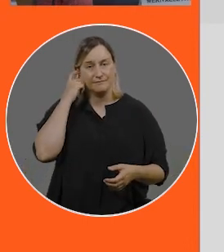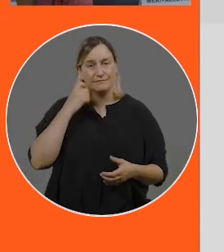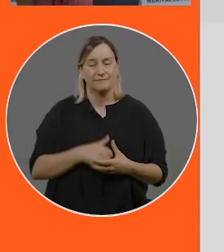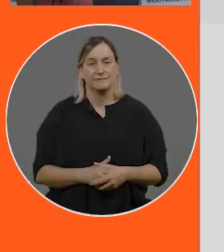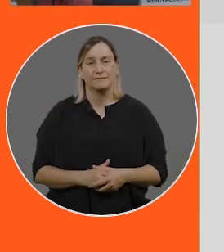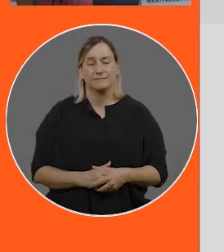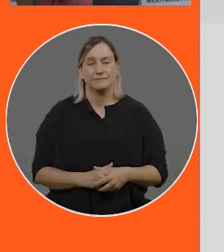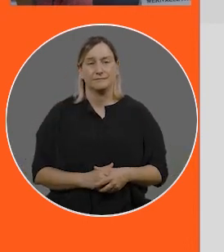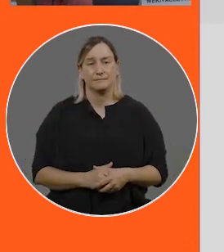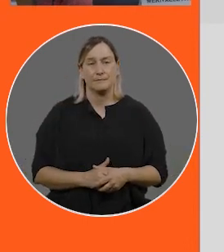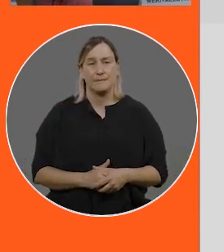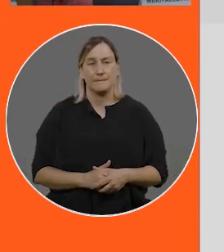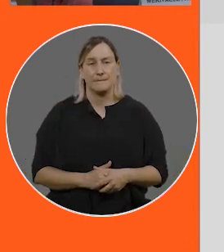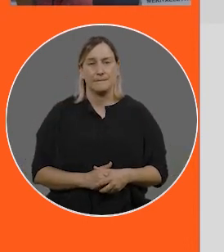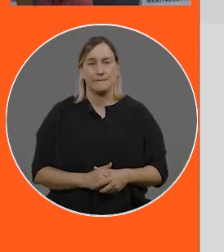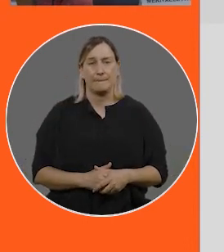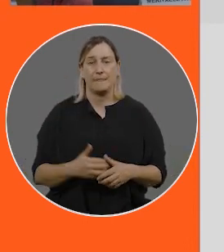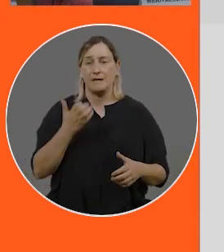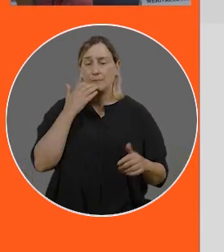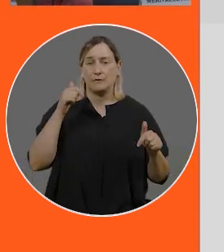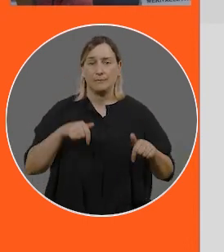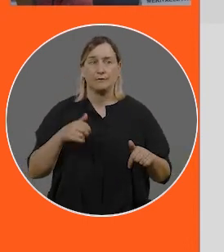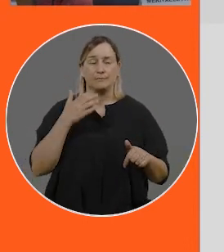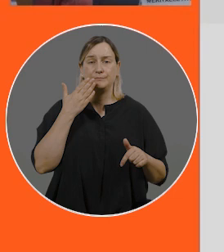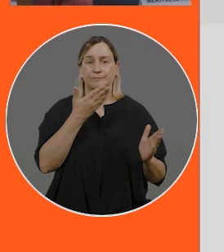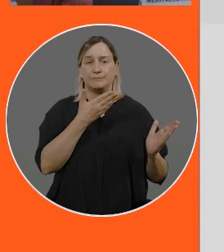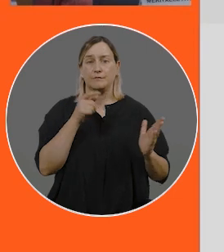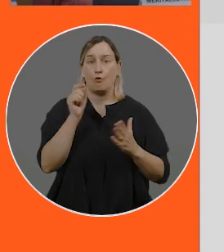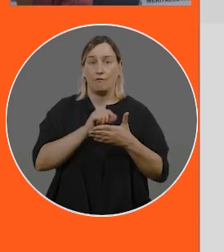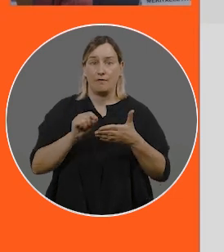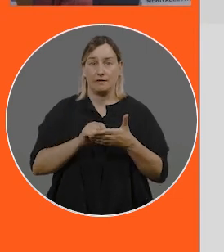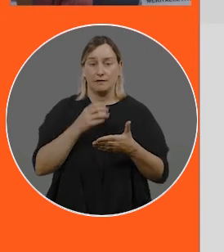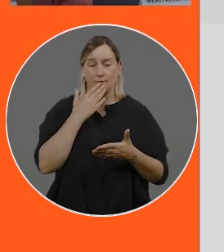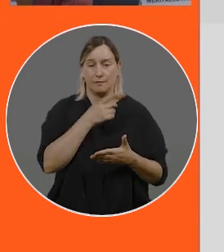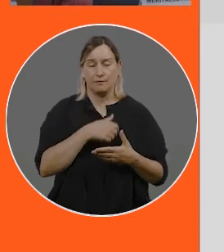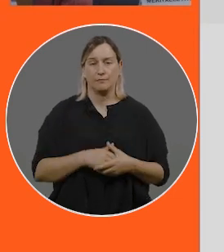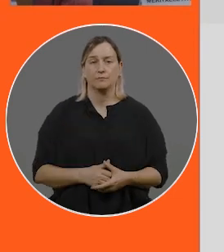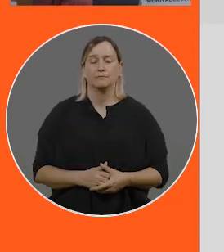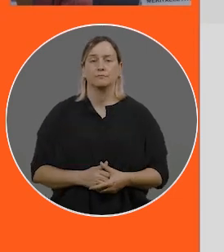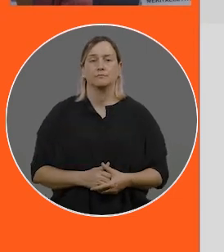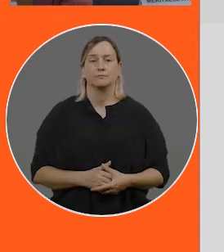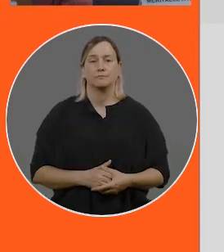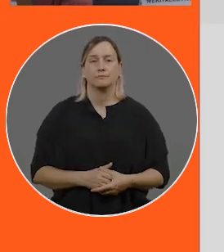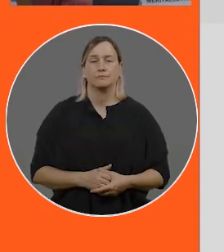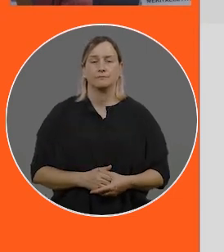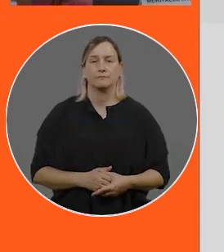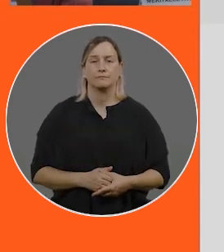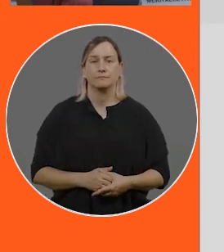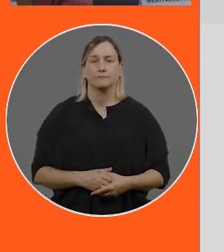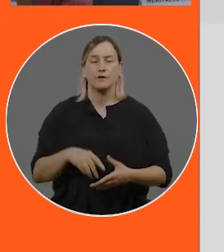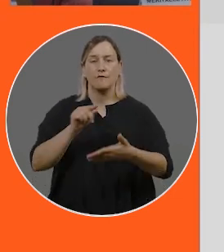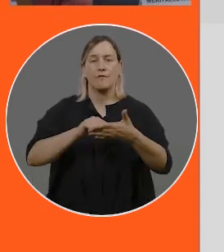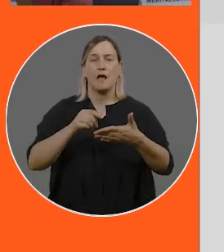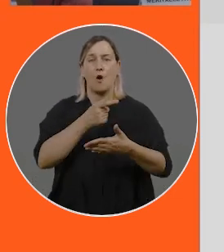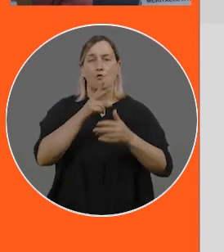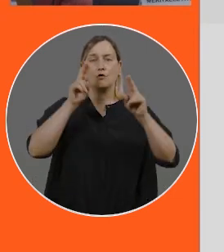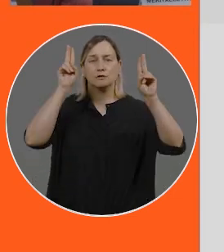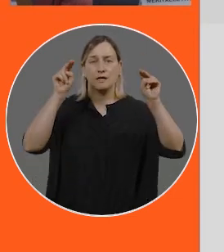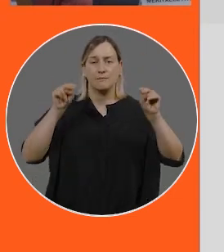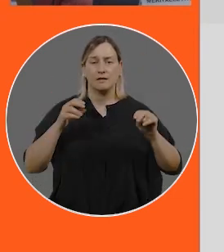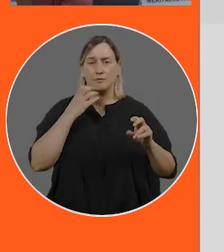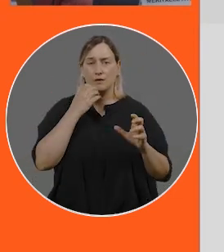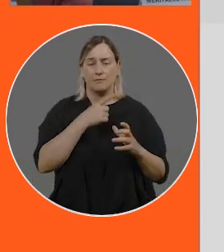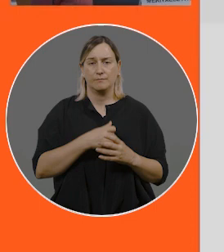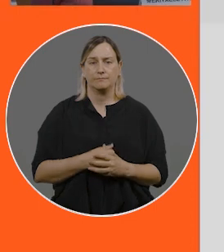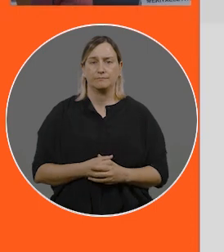Sí, de fet aquí a les oficines, per cercar. Exemple, Hi ha alguns ítems com Adretes i telèfons, nivell,